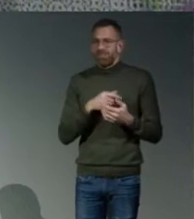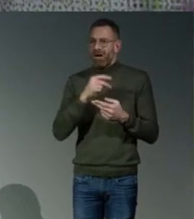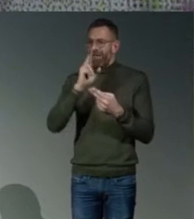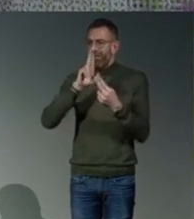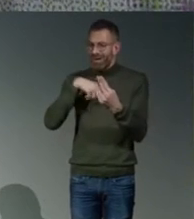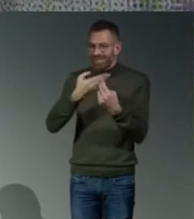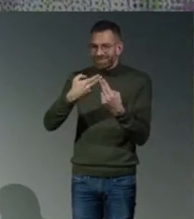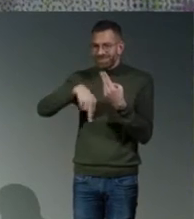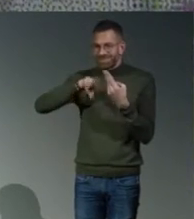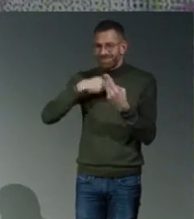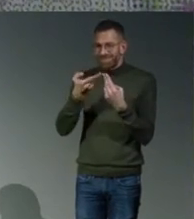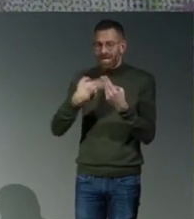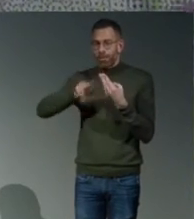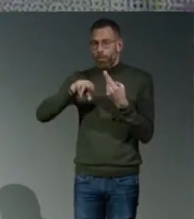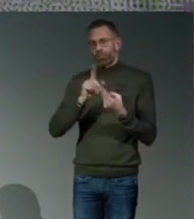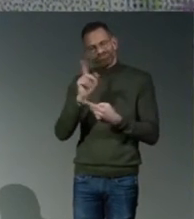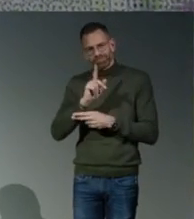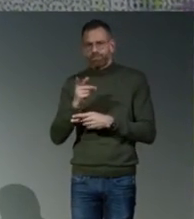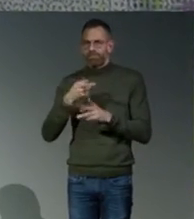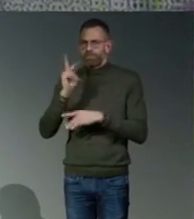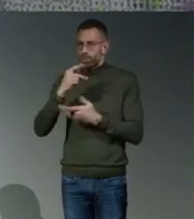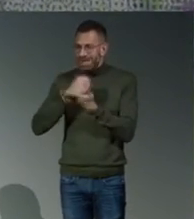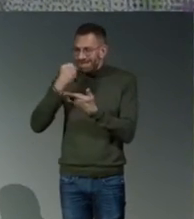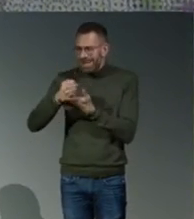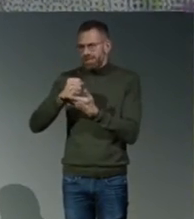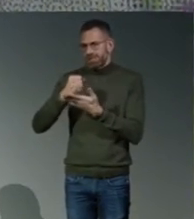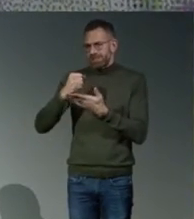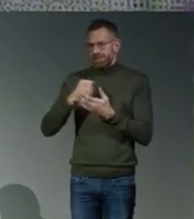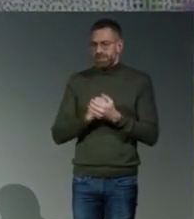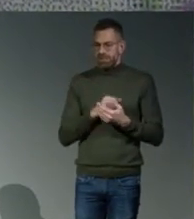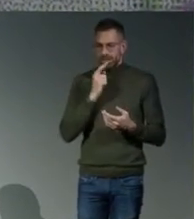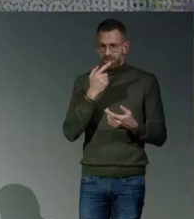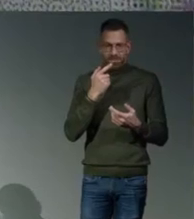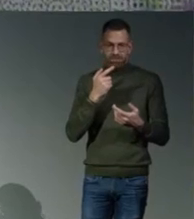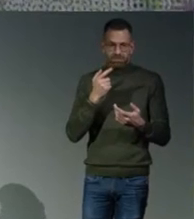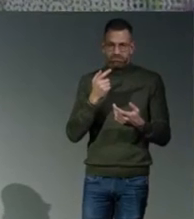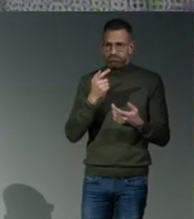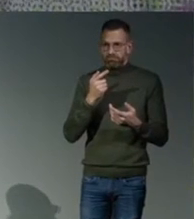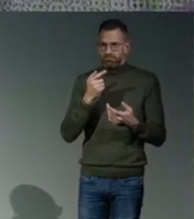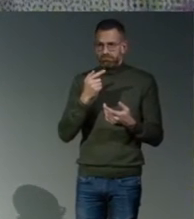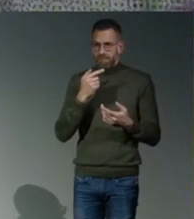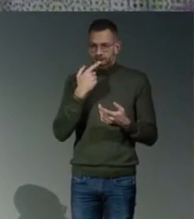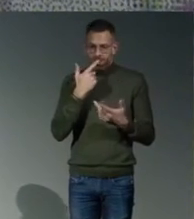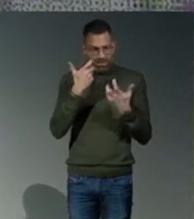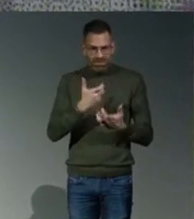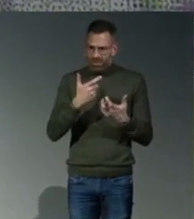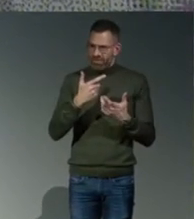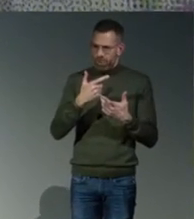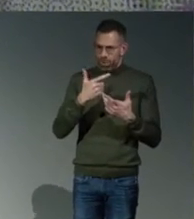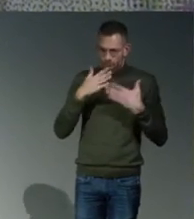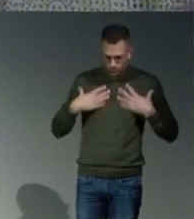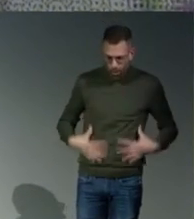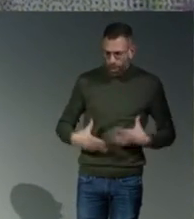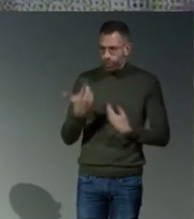comme on dit, qu'un deathbot, c'est-à-dire un chatbot qui reproduit la personnalité ou en tout cas les